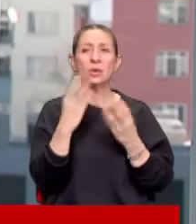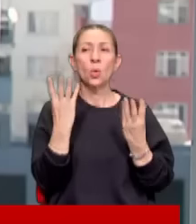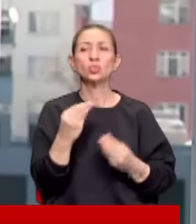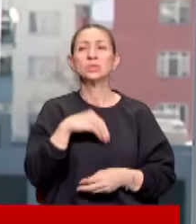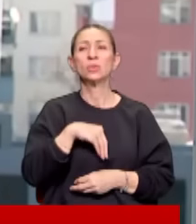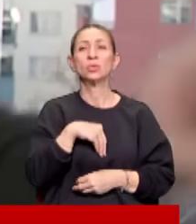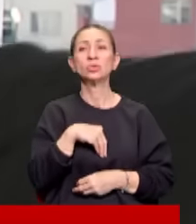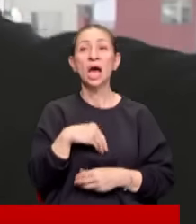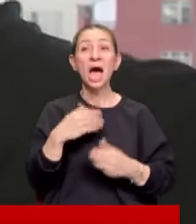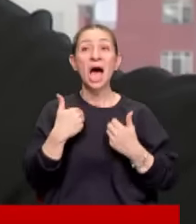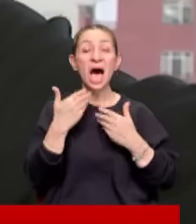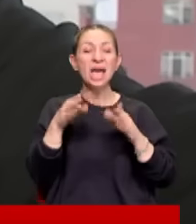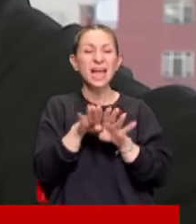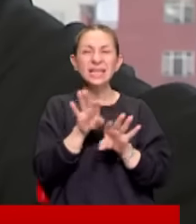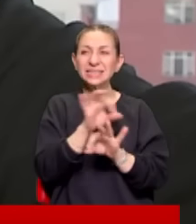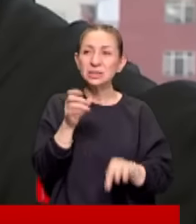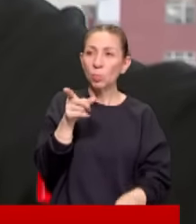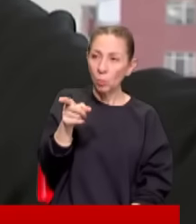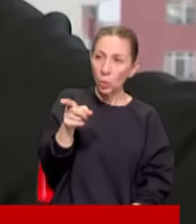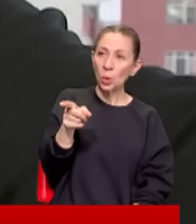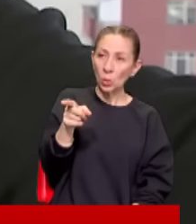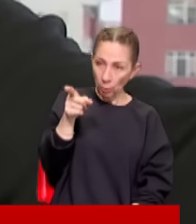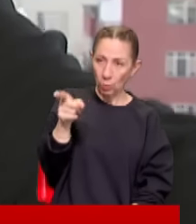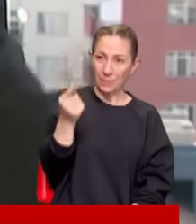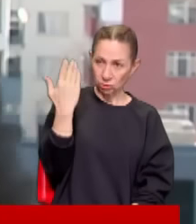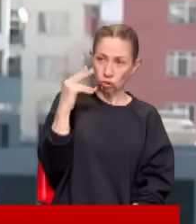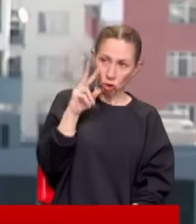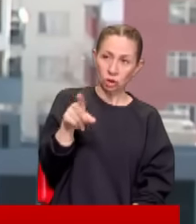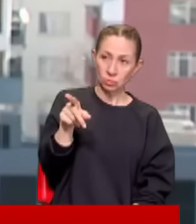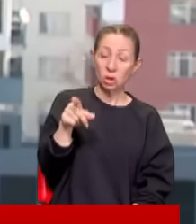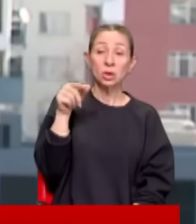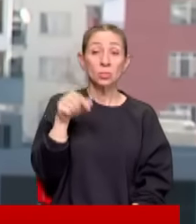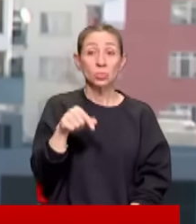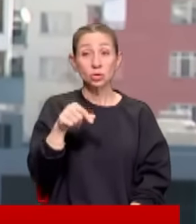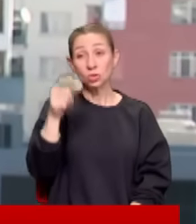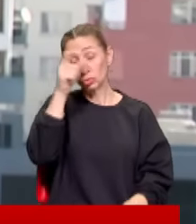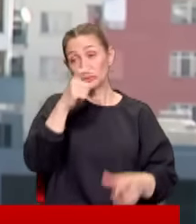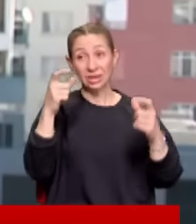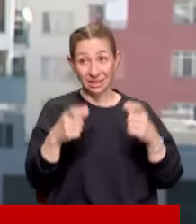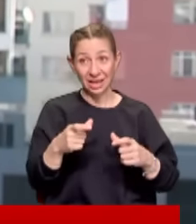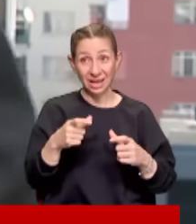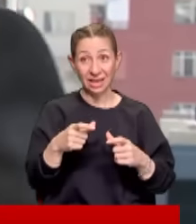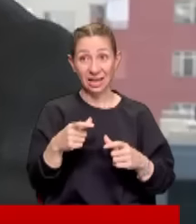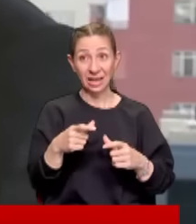zannediyoruz. Adaletsizlik bu. Biraz önce gösterdiğiniz. Yani bugün Türkiye'de